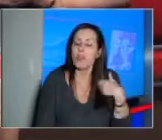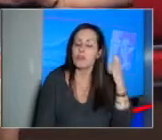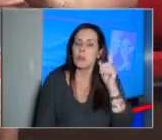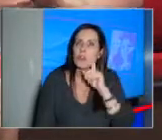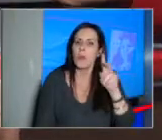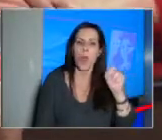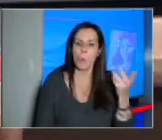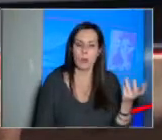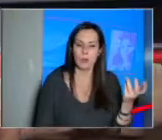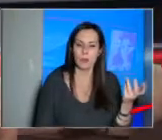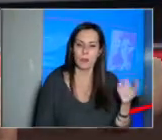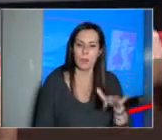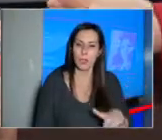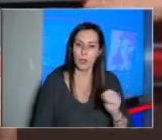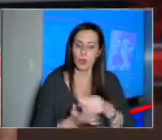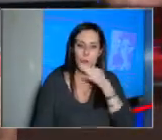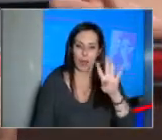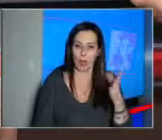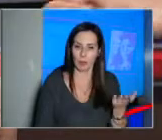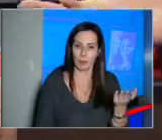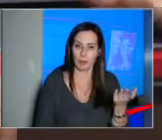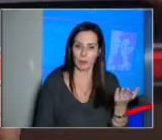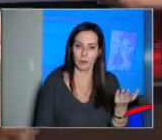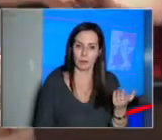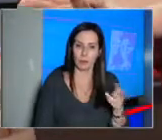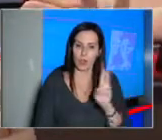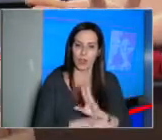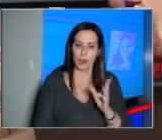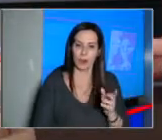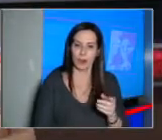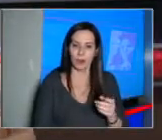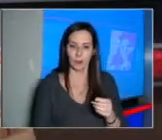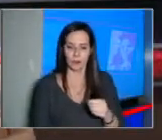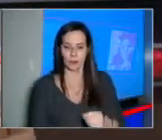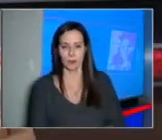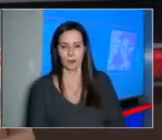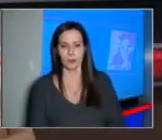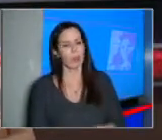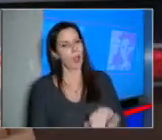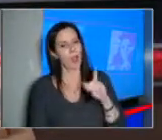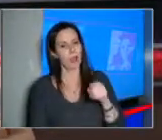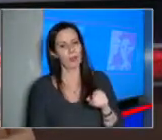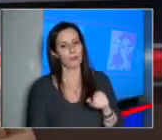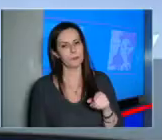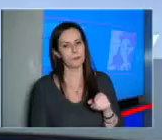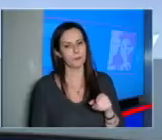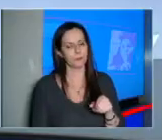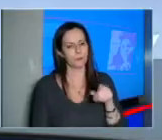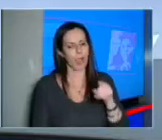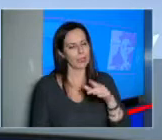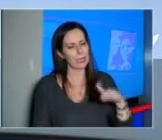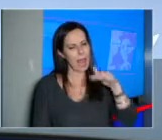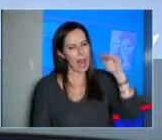נעמי. ילדה שעוד לא בת ארבע. שמרתי השבוע הזה, לא ממגילת רות. אבל את כאילו, את